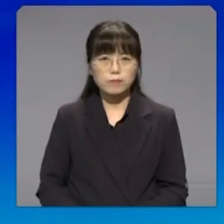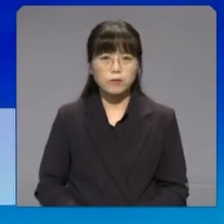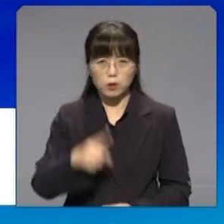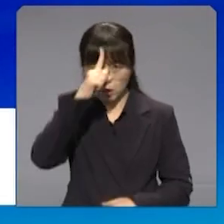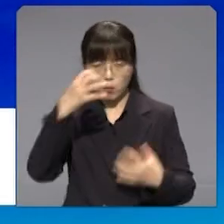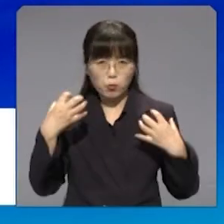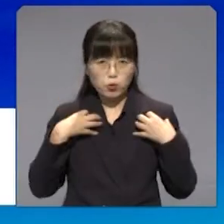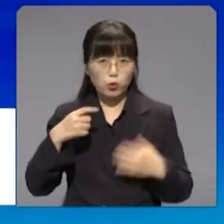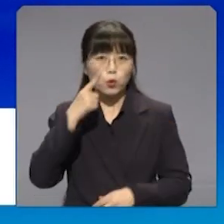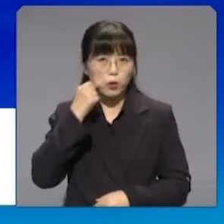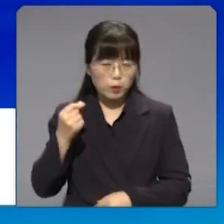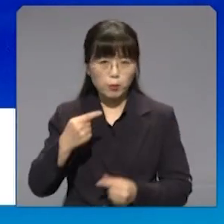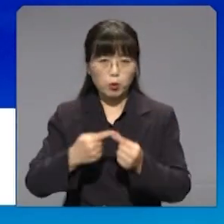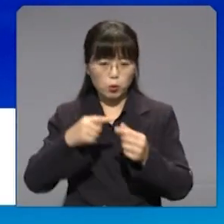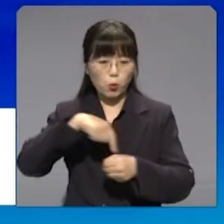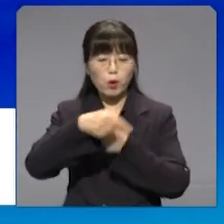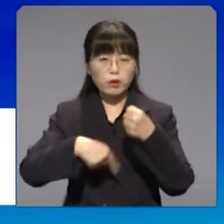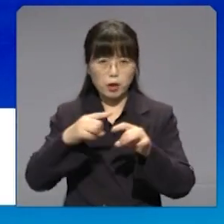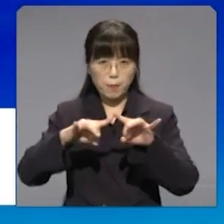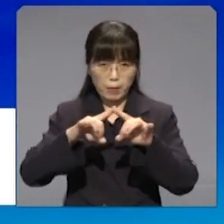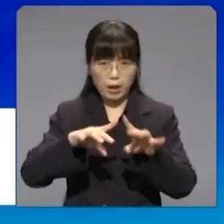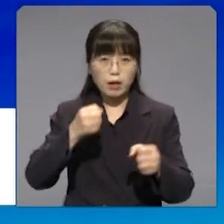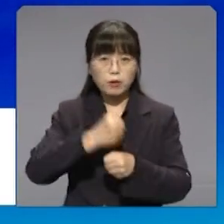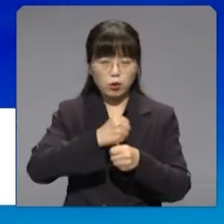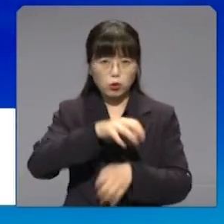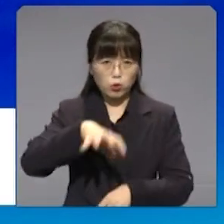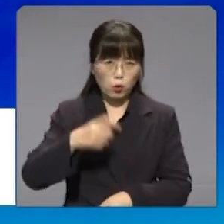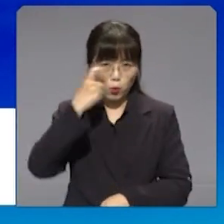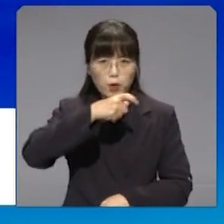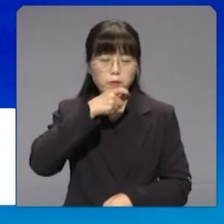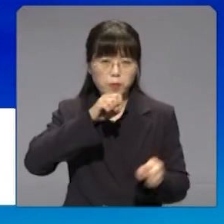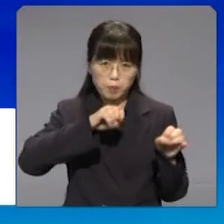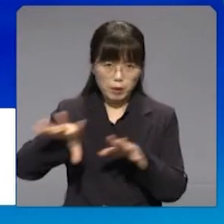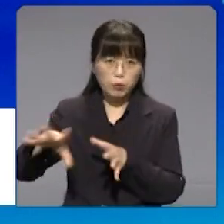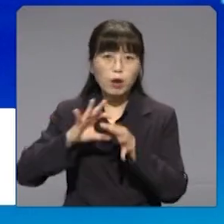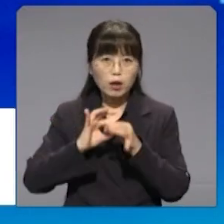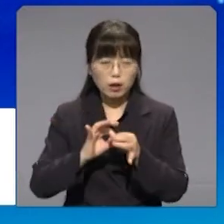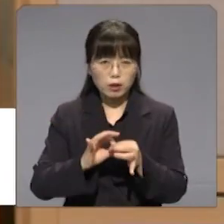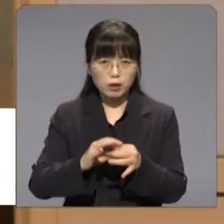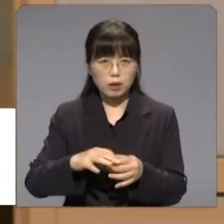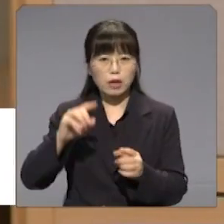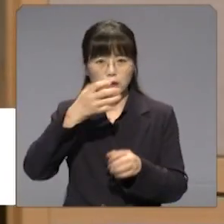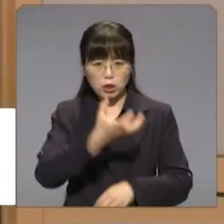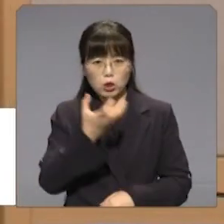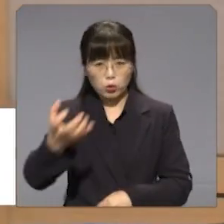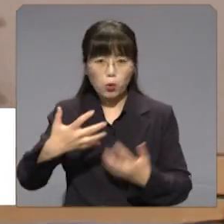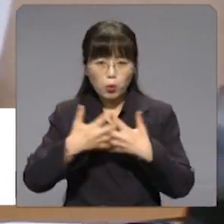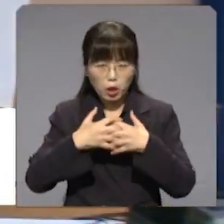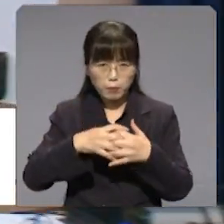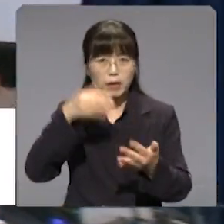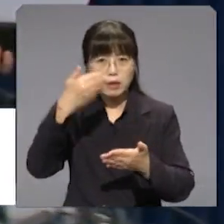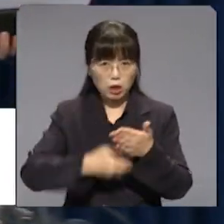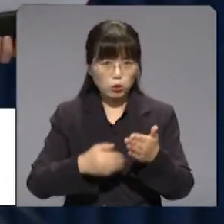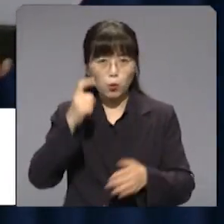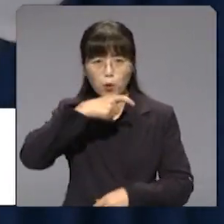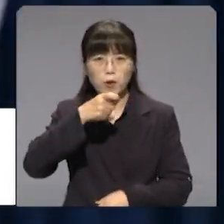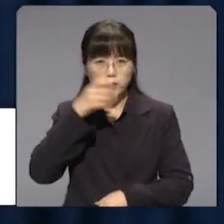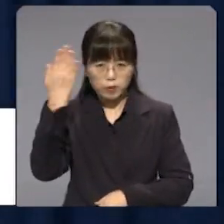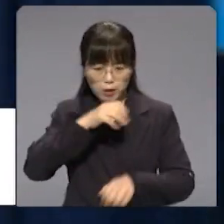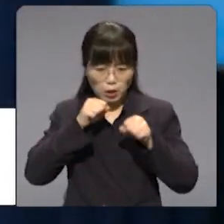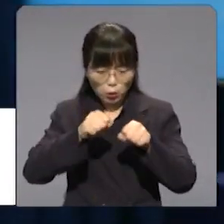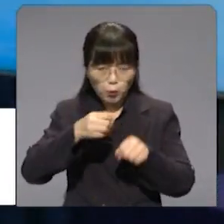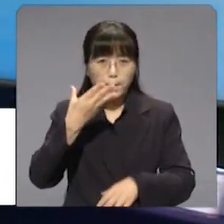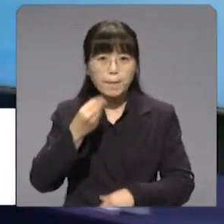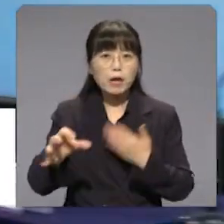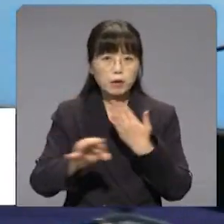정부는 일본 후쿠시마 제일 원자력 발전소 오염수 방류와 관련해 오늘 이송설비 내부에 잔류 오염수 세정 작업을